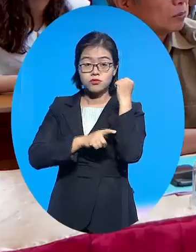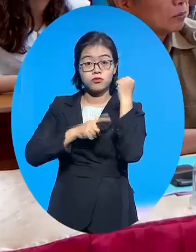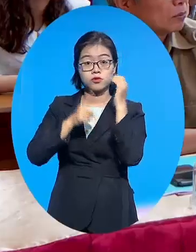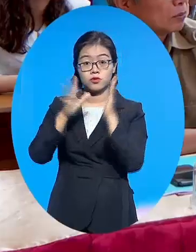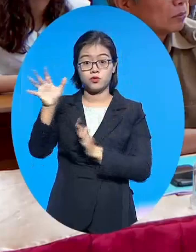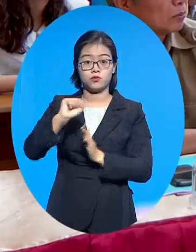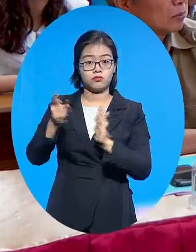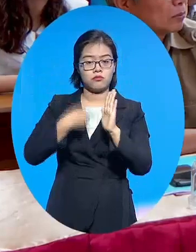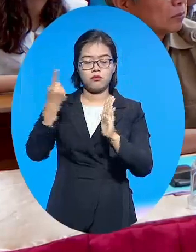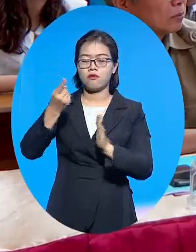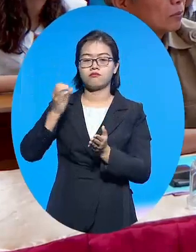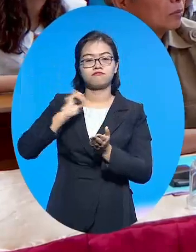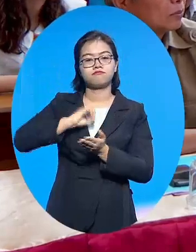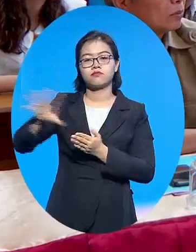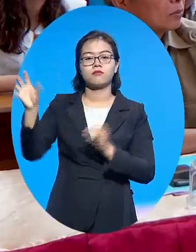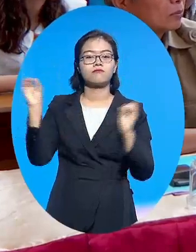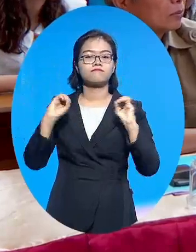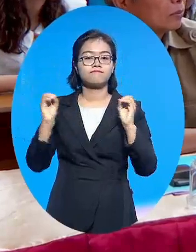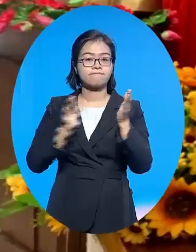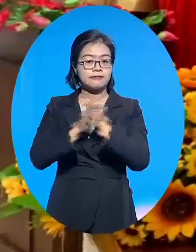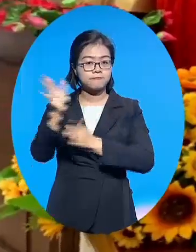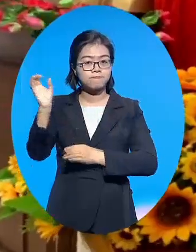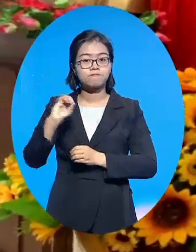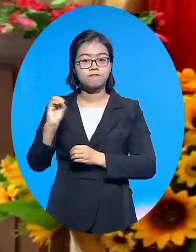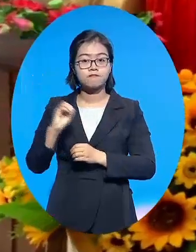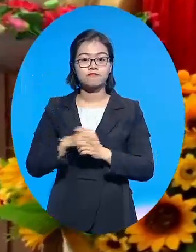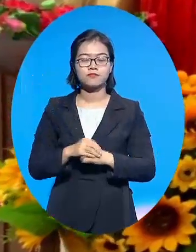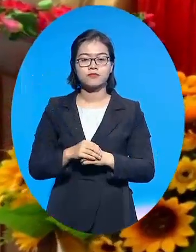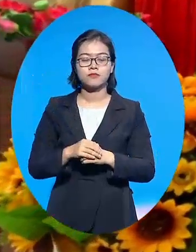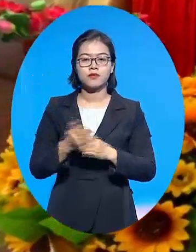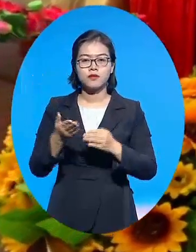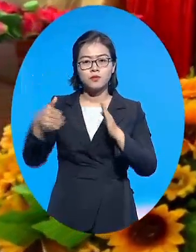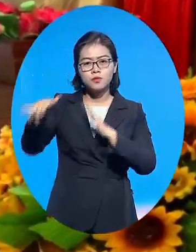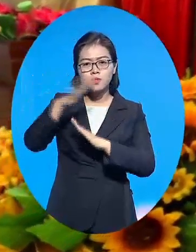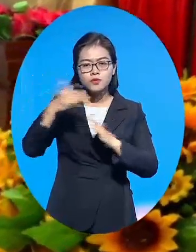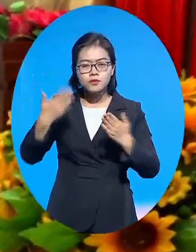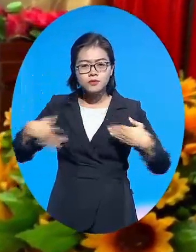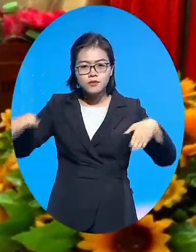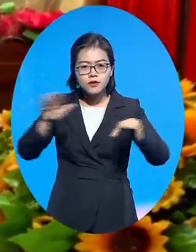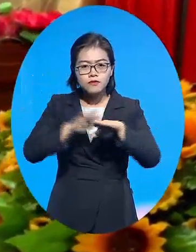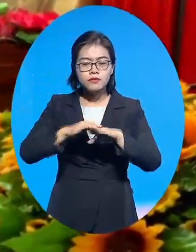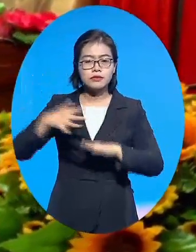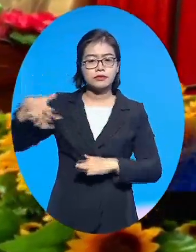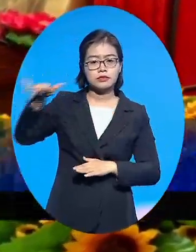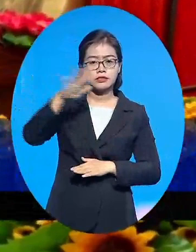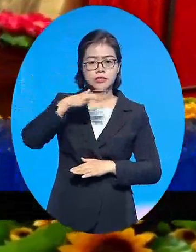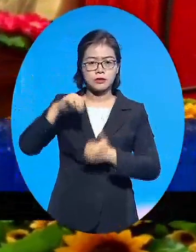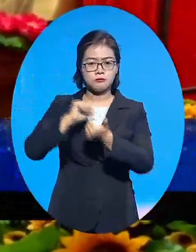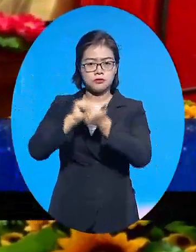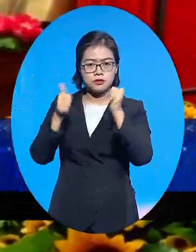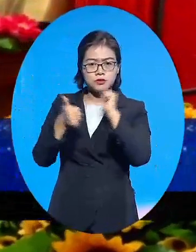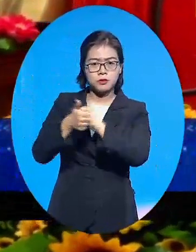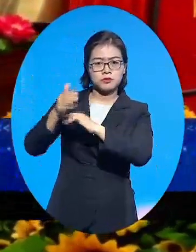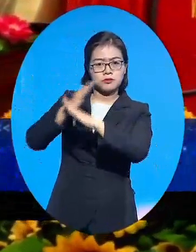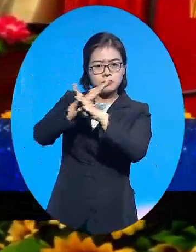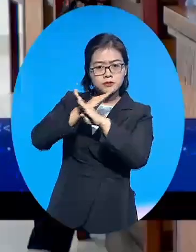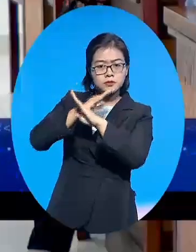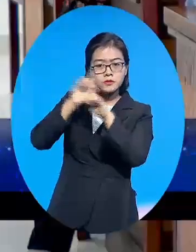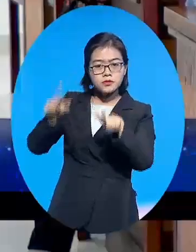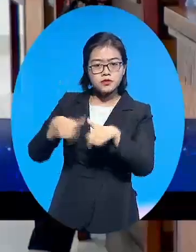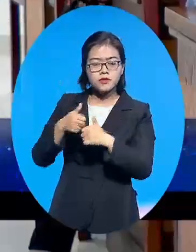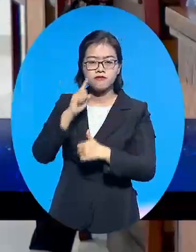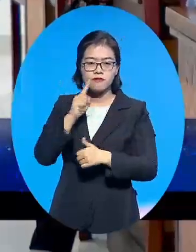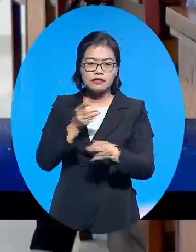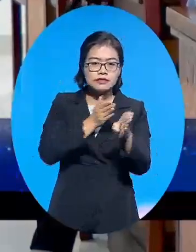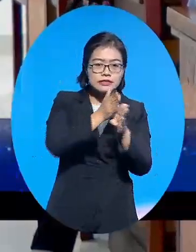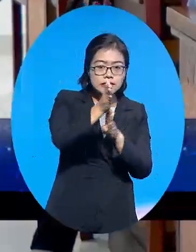việc tham gia bảo vệ môi trường ứng phó với biến đổi khí hậu và đảm bảo an ninh khu vực biên giới vùng cần có sự chung tay góp sức của tất cả các ngành